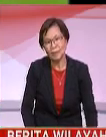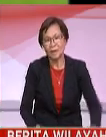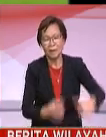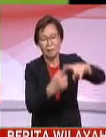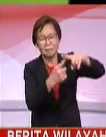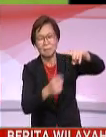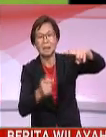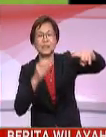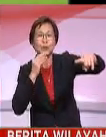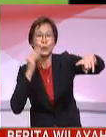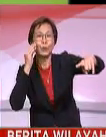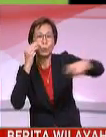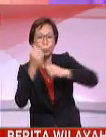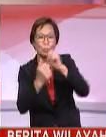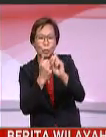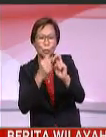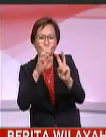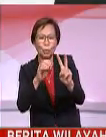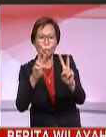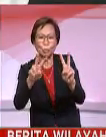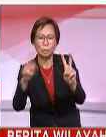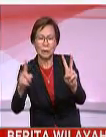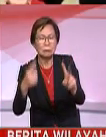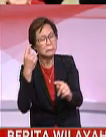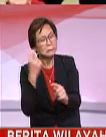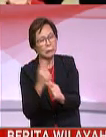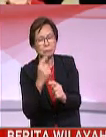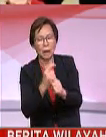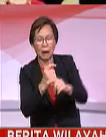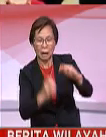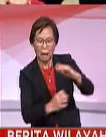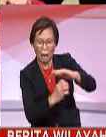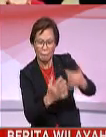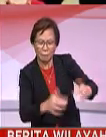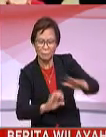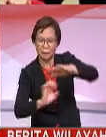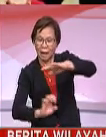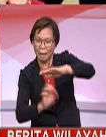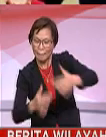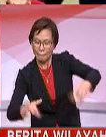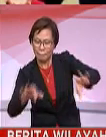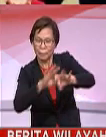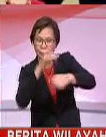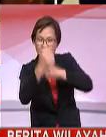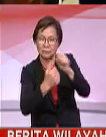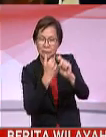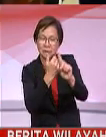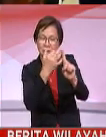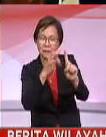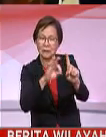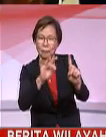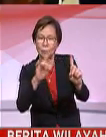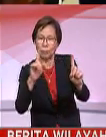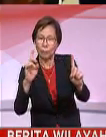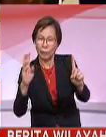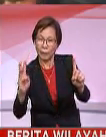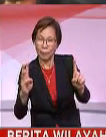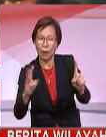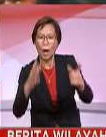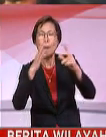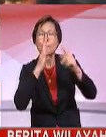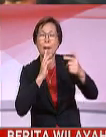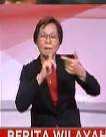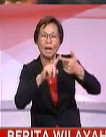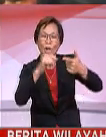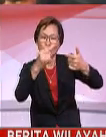Jersey home 2021 ini masih mengekalkan beberapa elemen penting bagi tahun 1986, antaranya warna